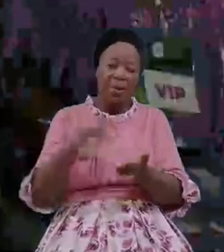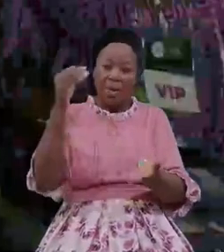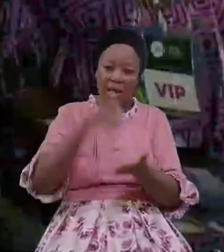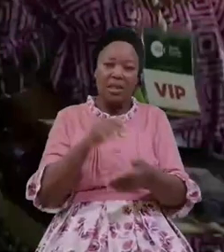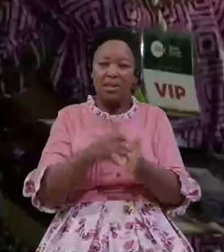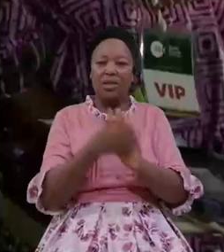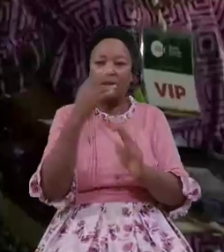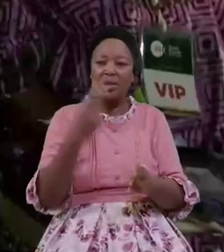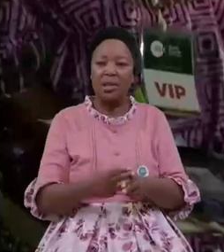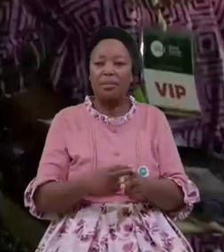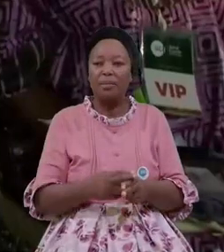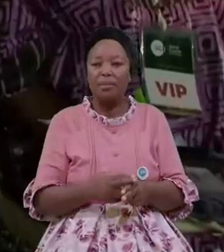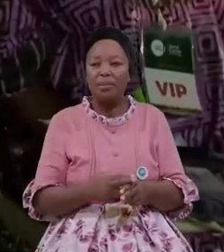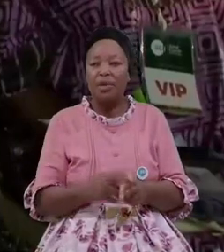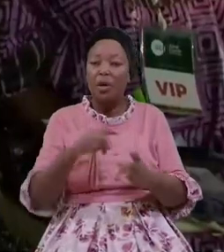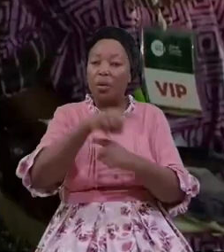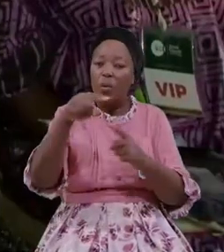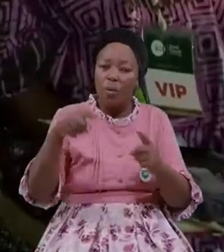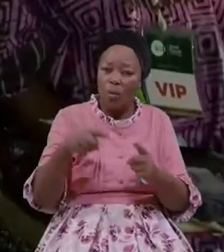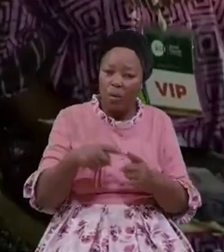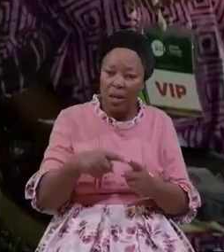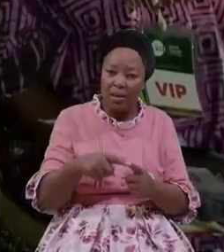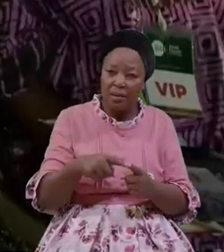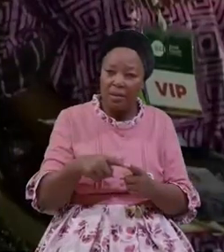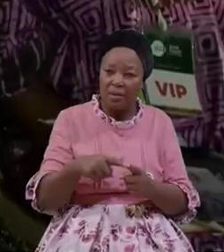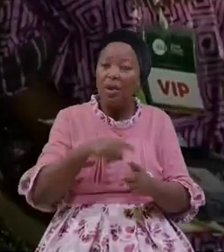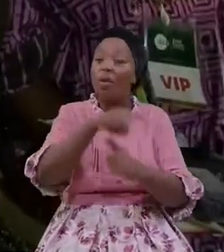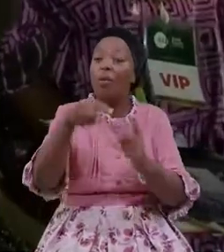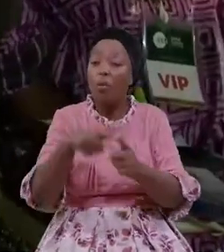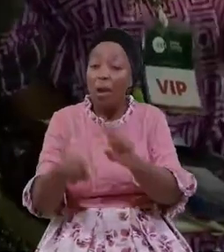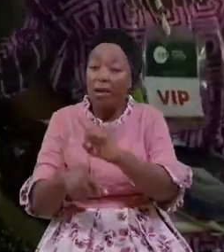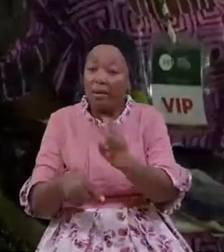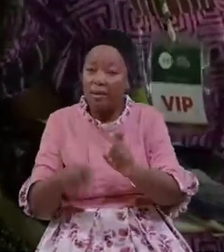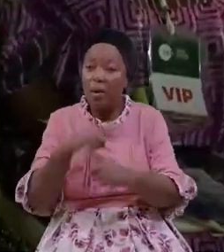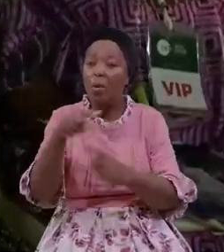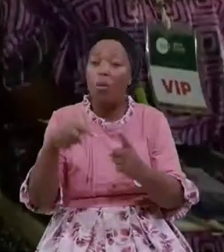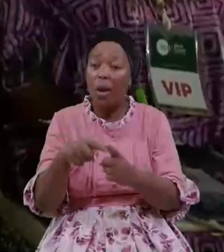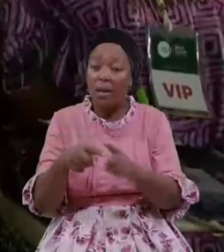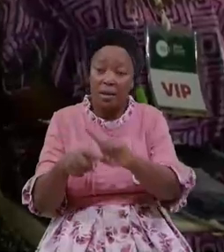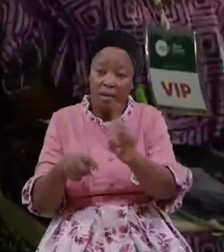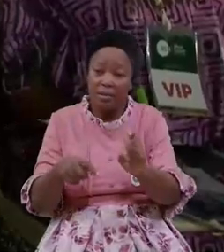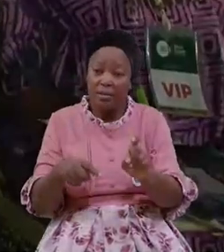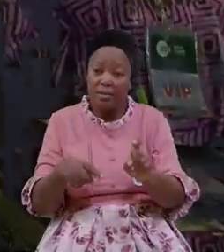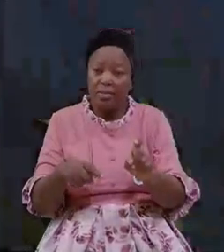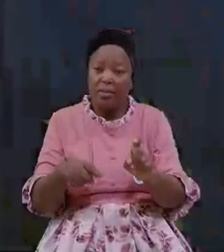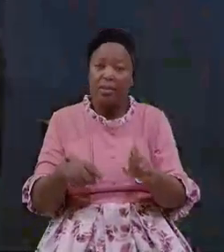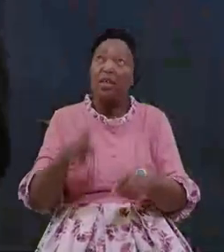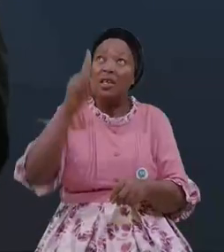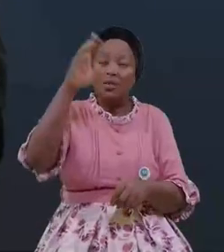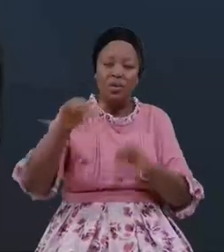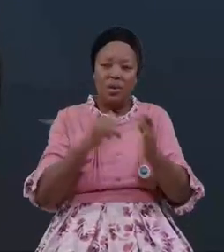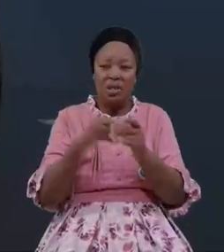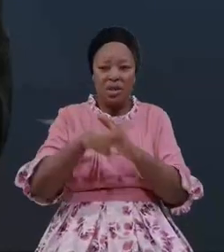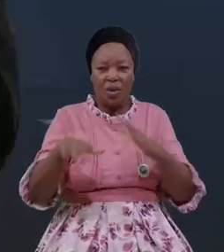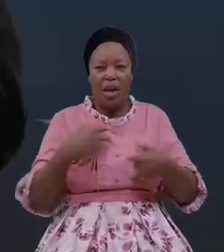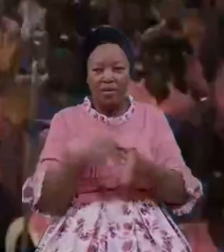reprendre vie quand je dis quand maintenant maintenant il le fera dans votre vie au